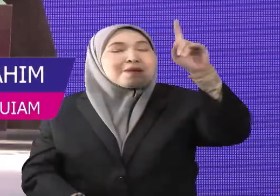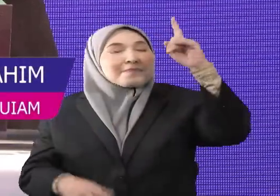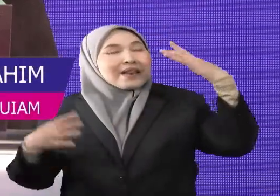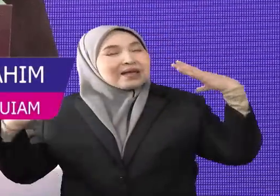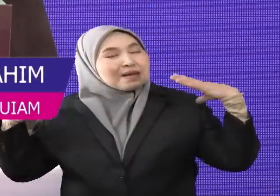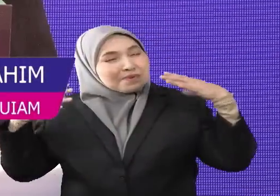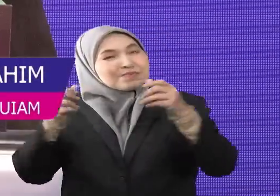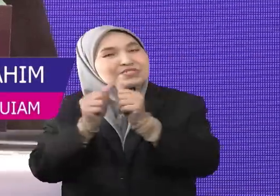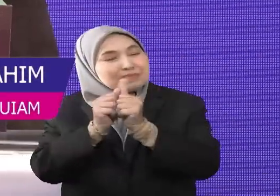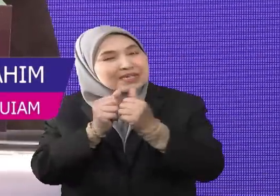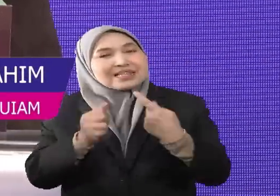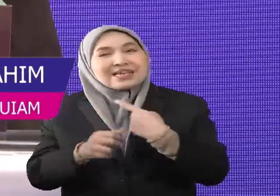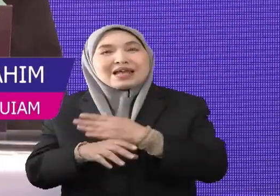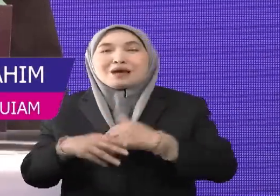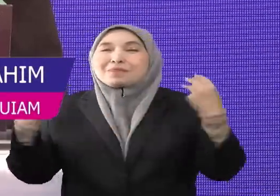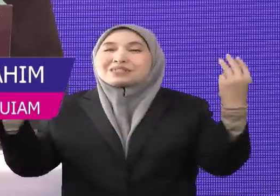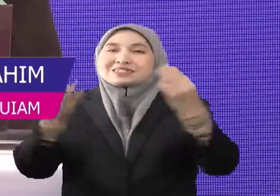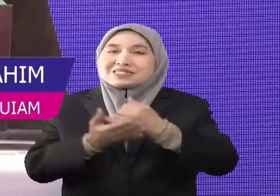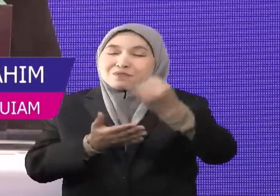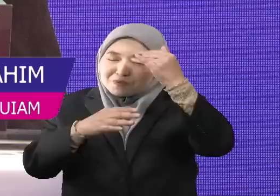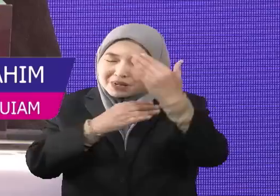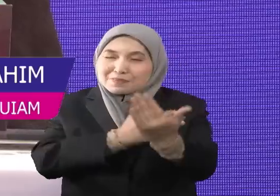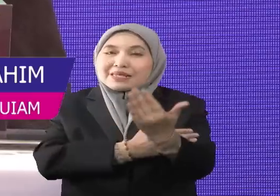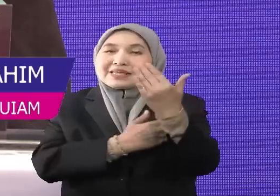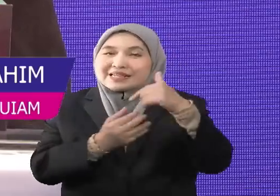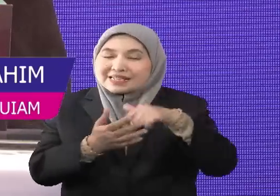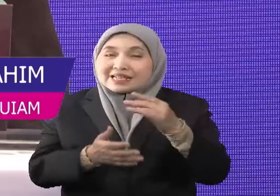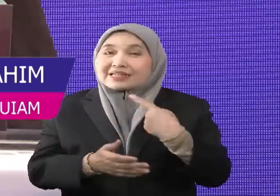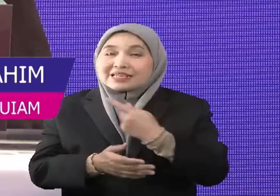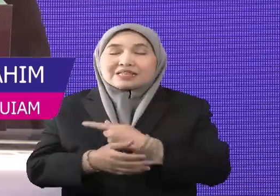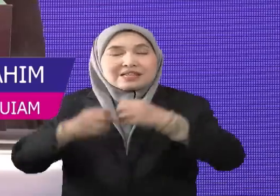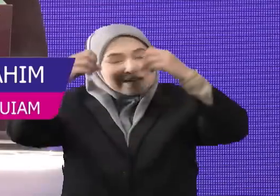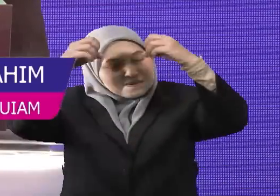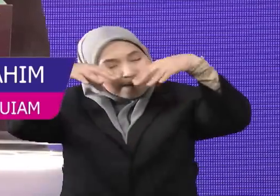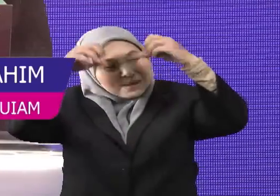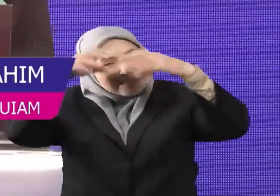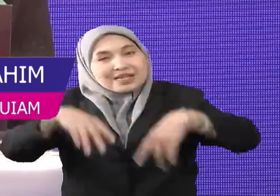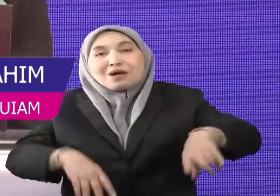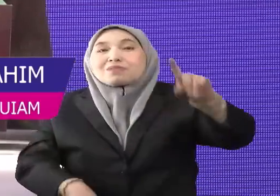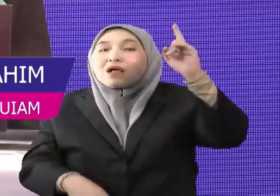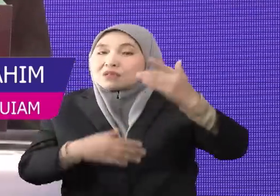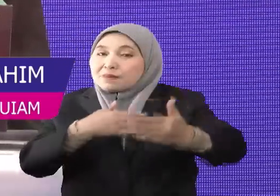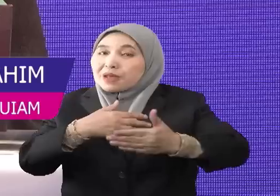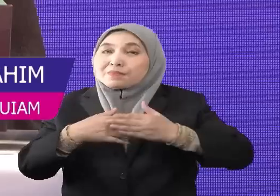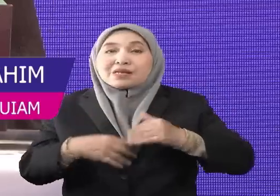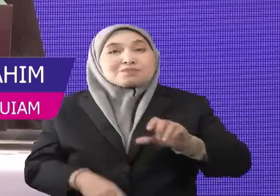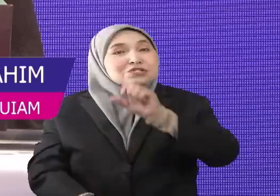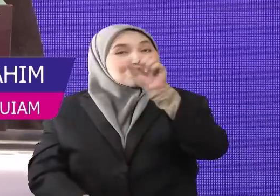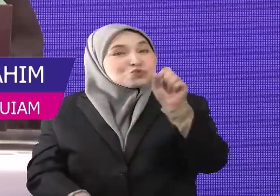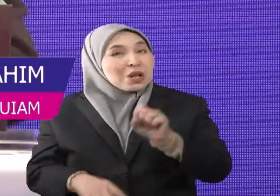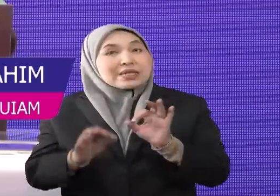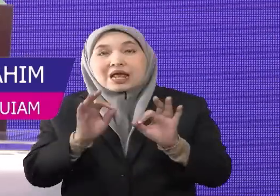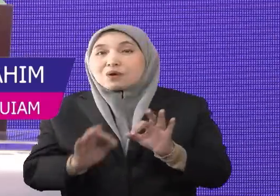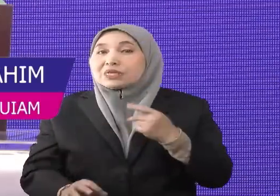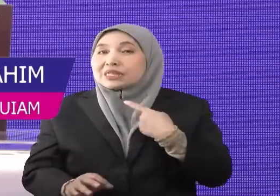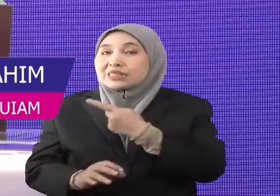bersama-sama kita dengan majelis ilmu pada pagi ini dan kita dirahmati Allah jadi berbalik pada persoalan kalau kita tengok